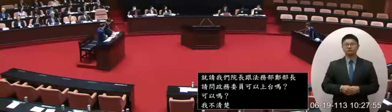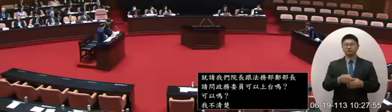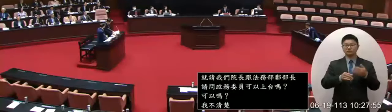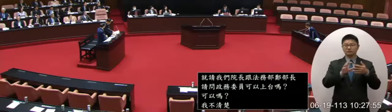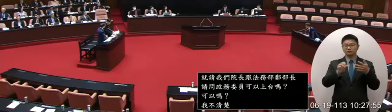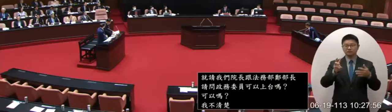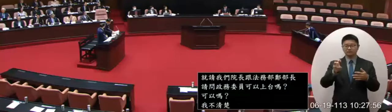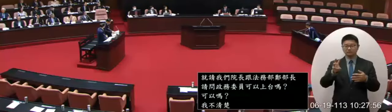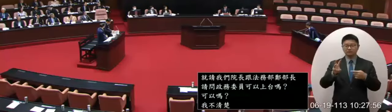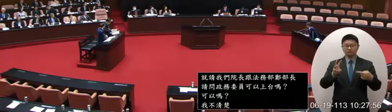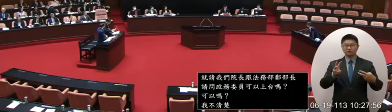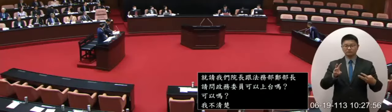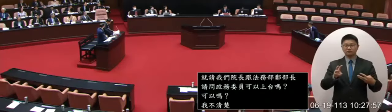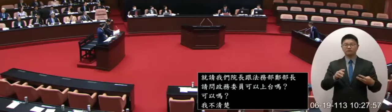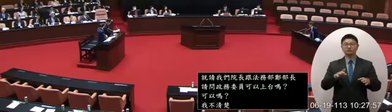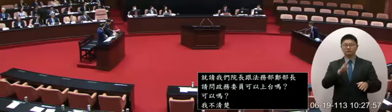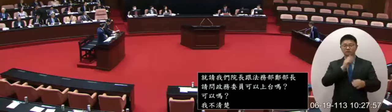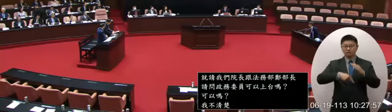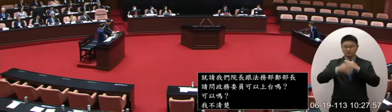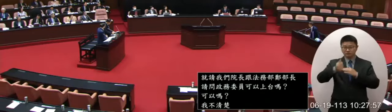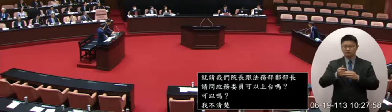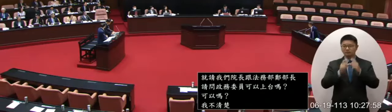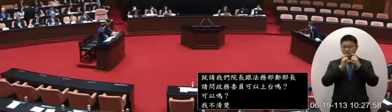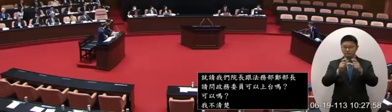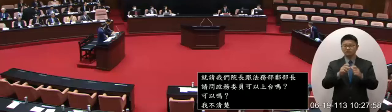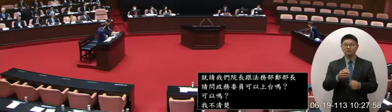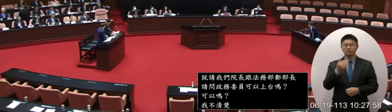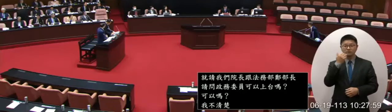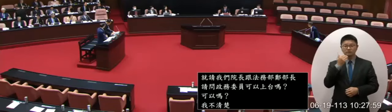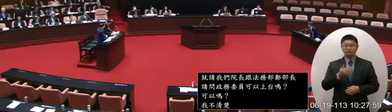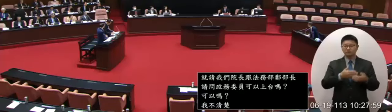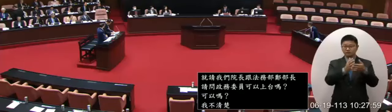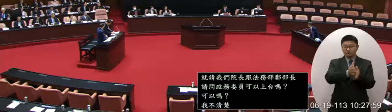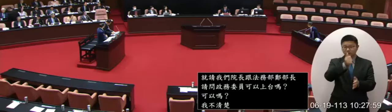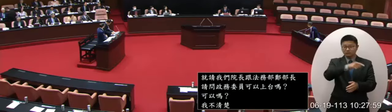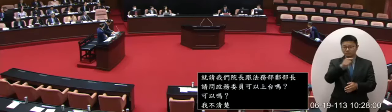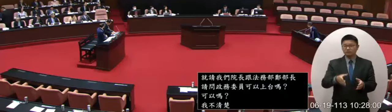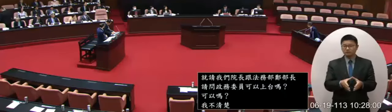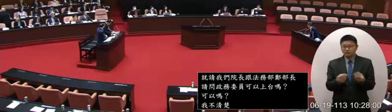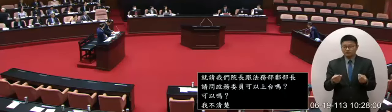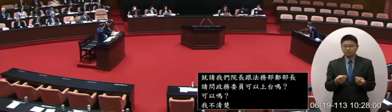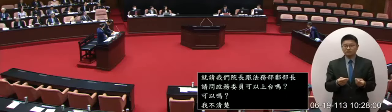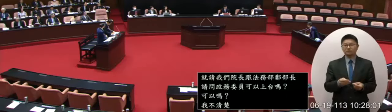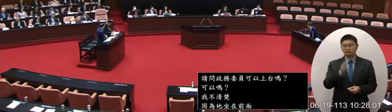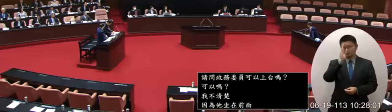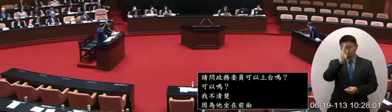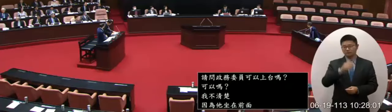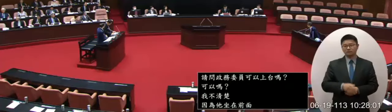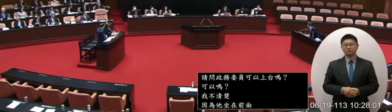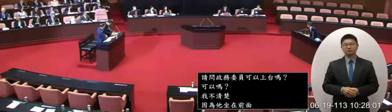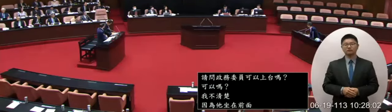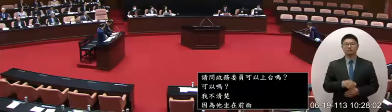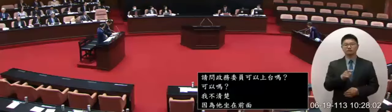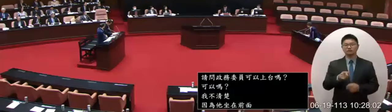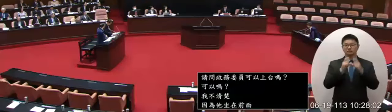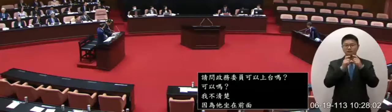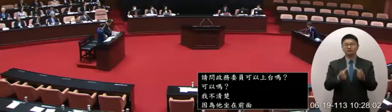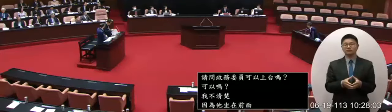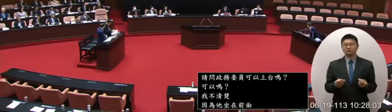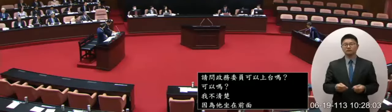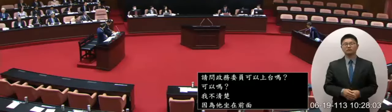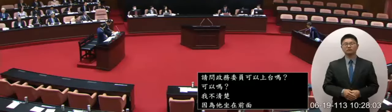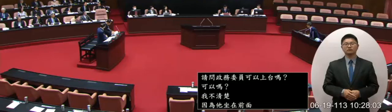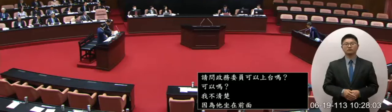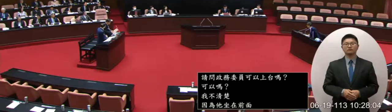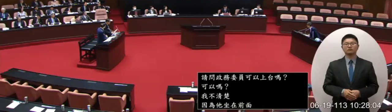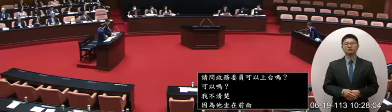定，系由院长说明。委员如果不需要部会首长呢，补充说明就请相关部会首长不要回答，但可